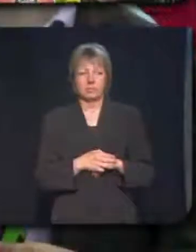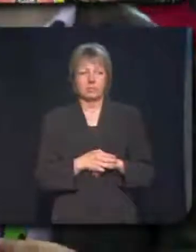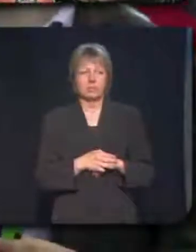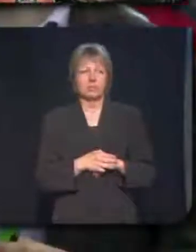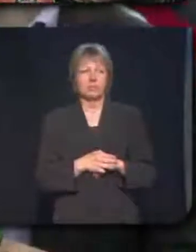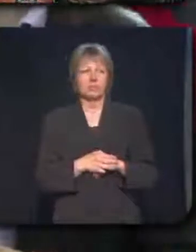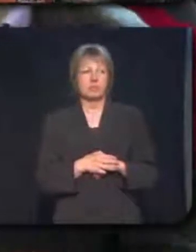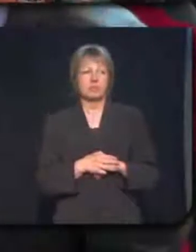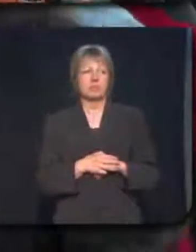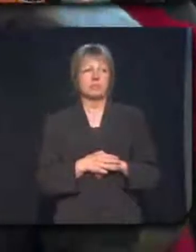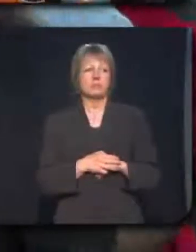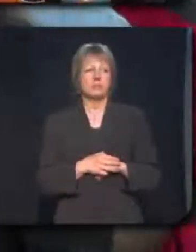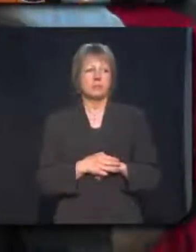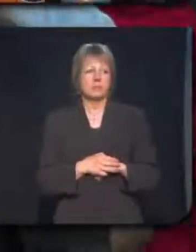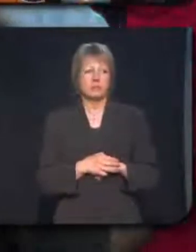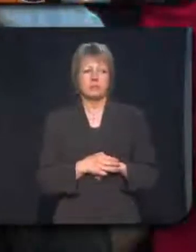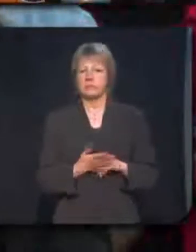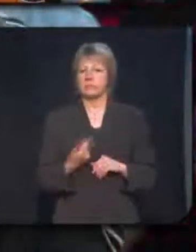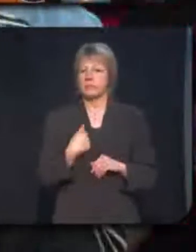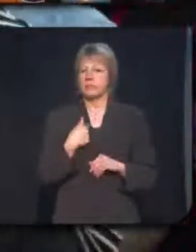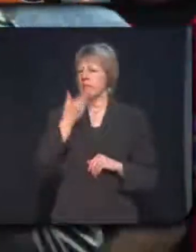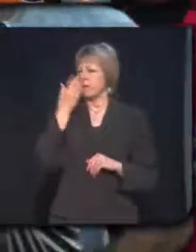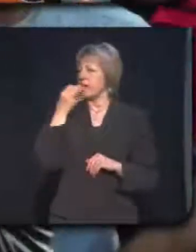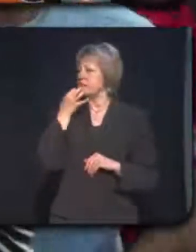habe ich vergessen ich gehe noch mal hinter